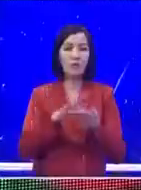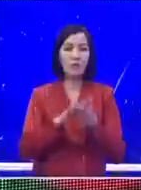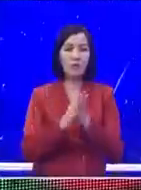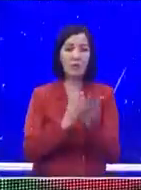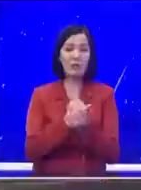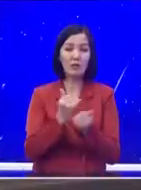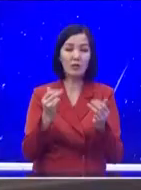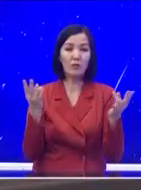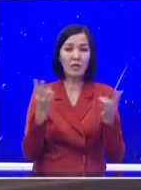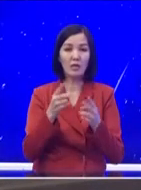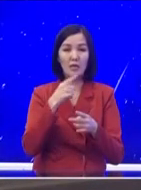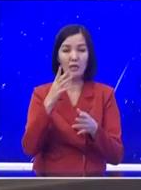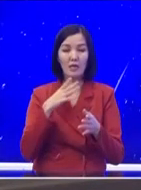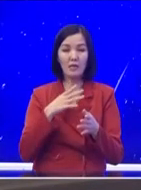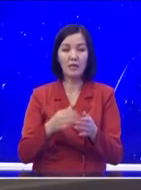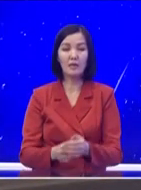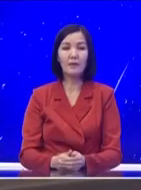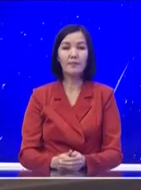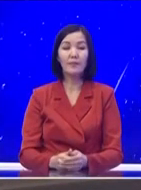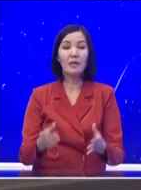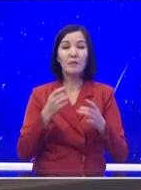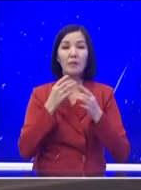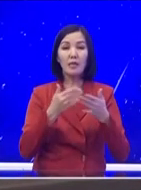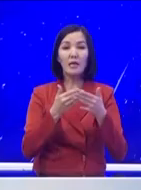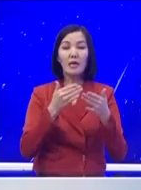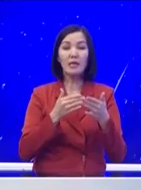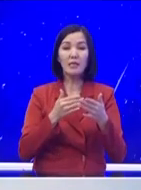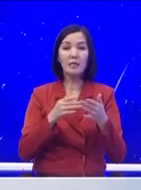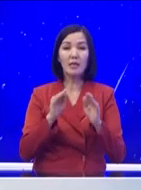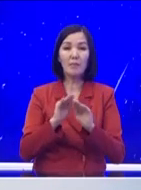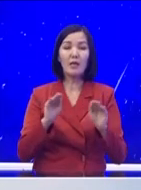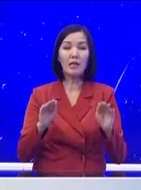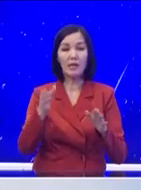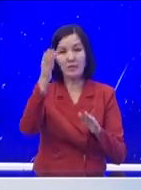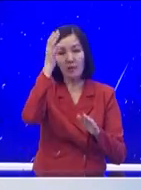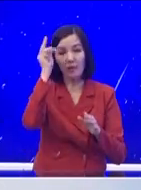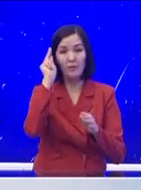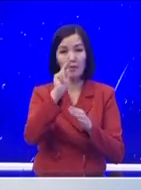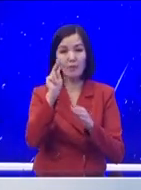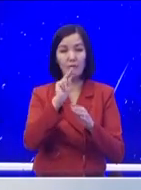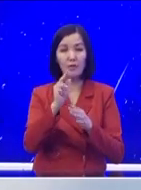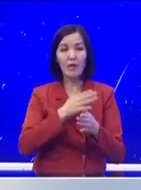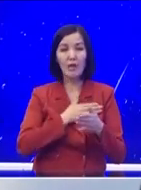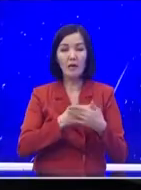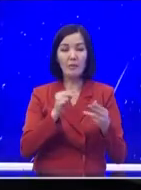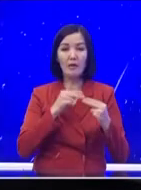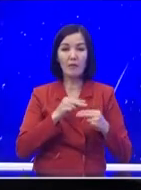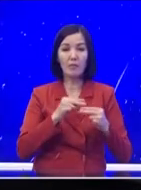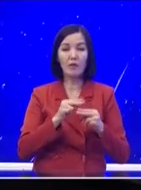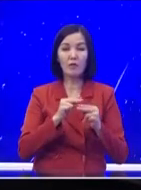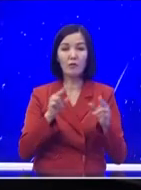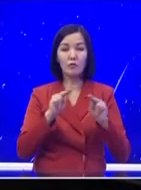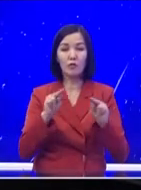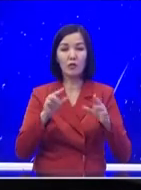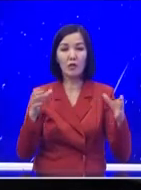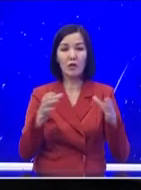жасалуы керектігін тілге тиек етті. Ал мереке қарсаңында өскелен ұрпаққа сапалы білім беру жолында аянбай еңбек етіп жүрген ұстаздар